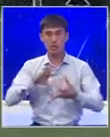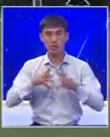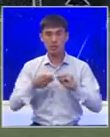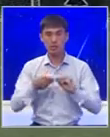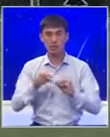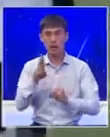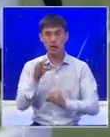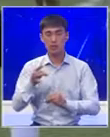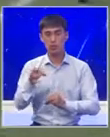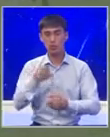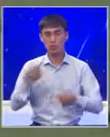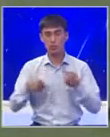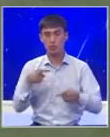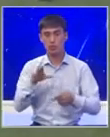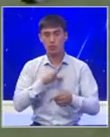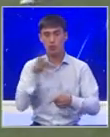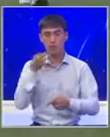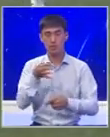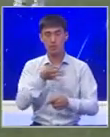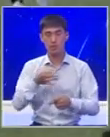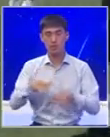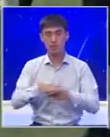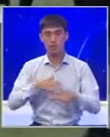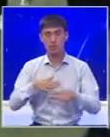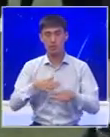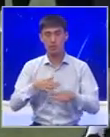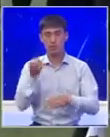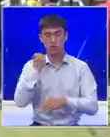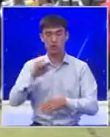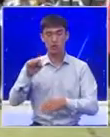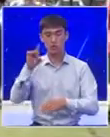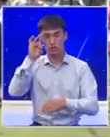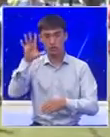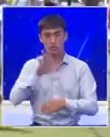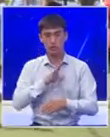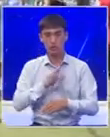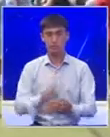дені Қарасай ауданы футболшыларымен жасақталған Алматы аймағының құрамасы чемпион атанды.